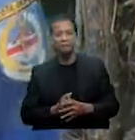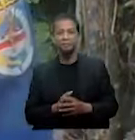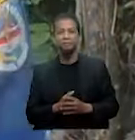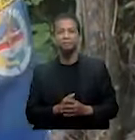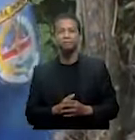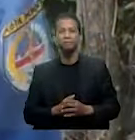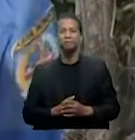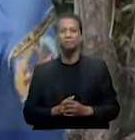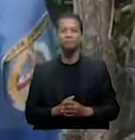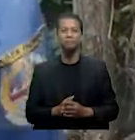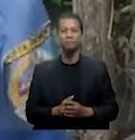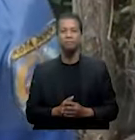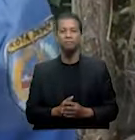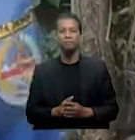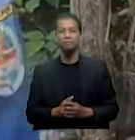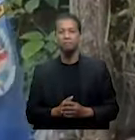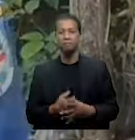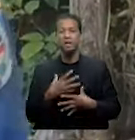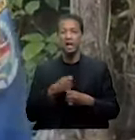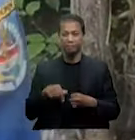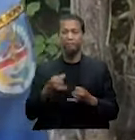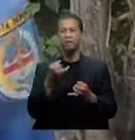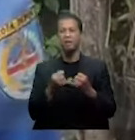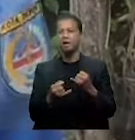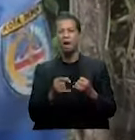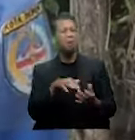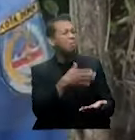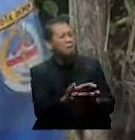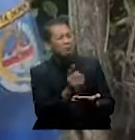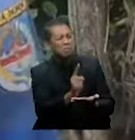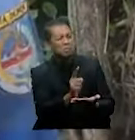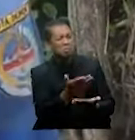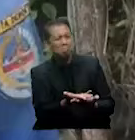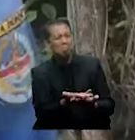Cukup dia terlahir. Cuma hanya gara-gara